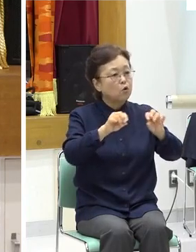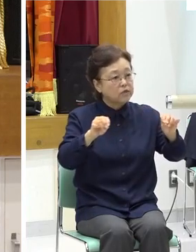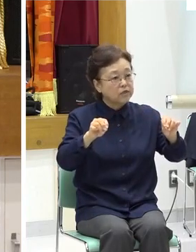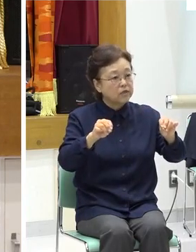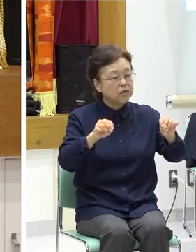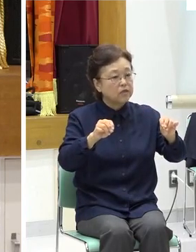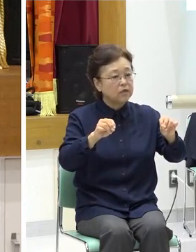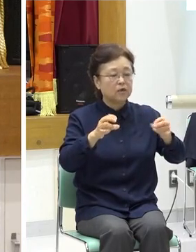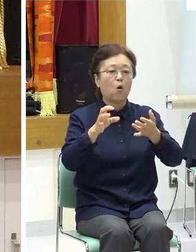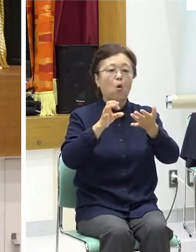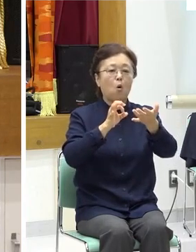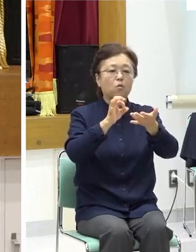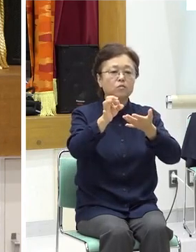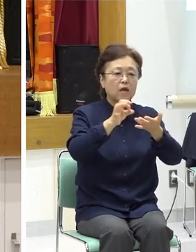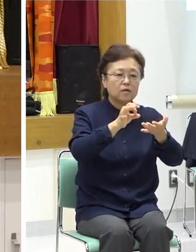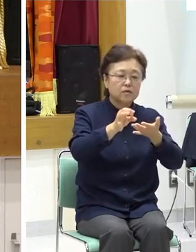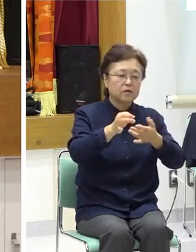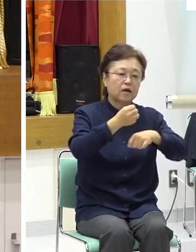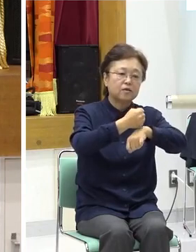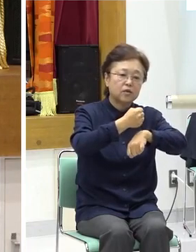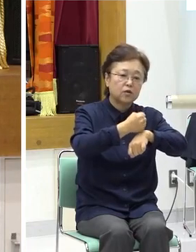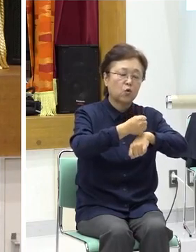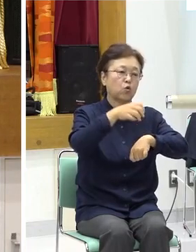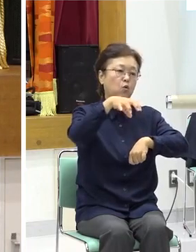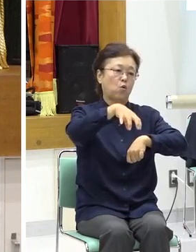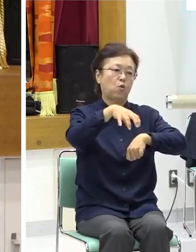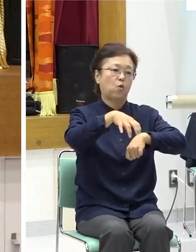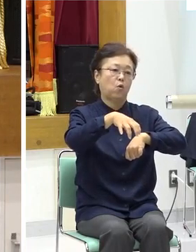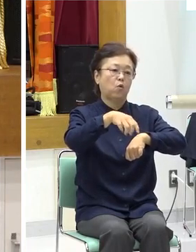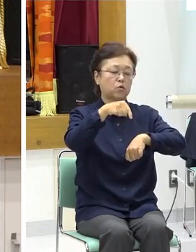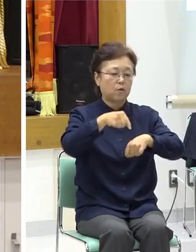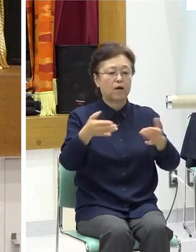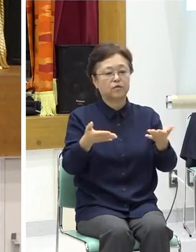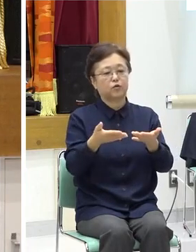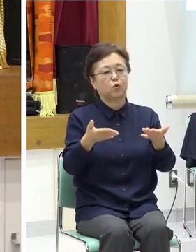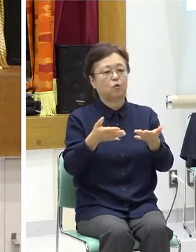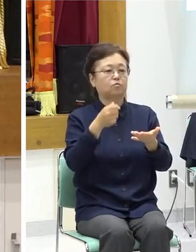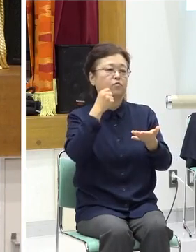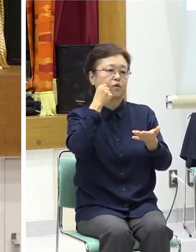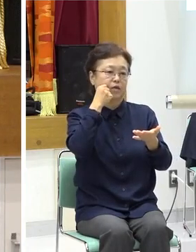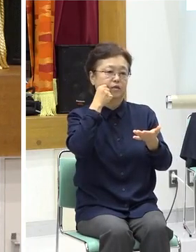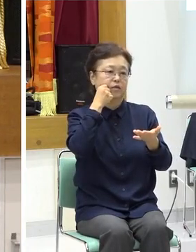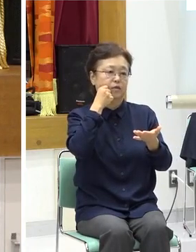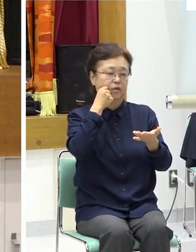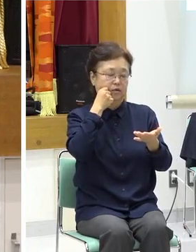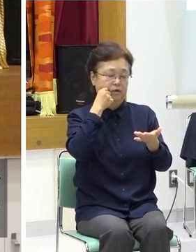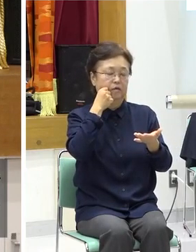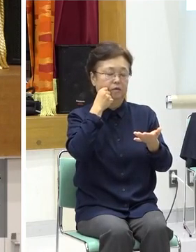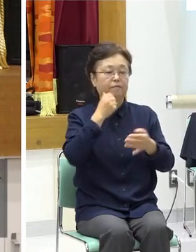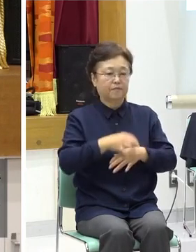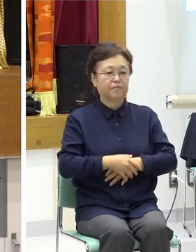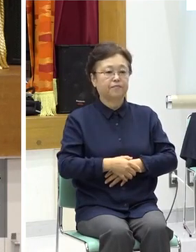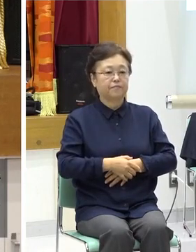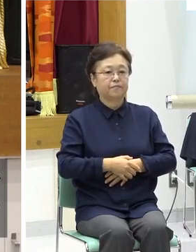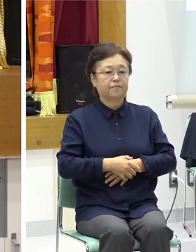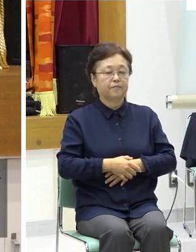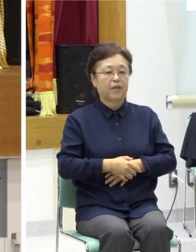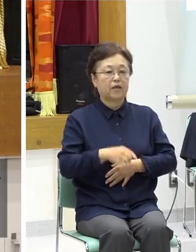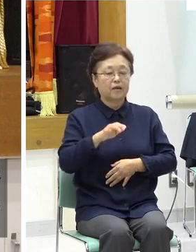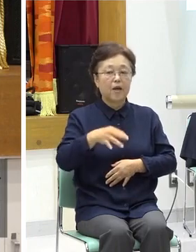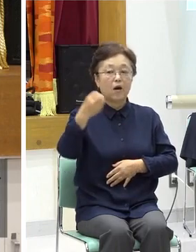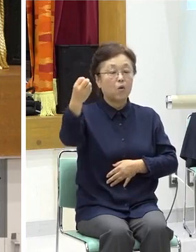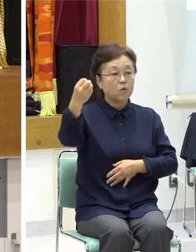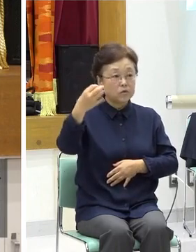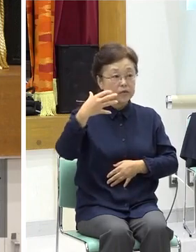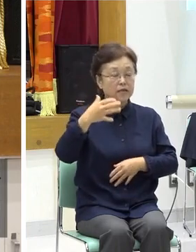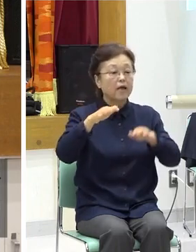、用地買収が必要なところ、これは実際には事業としてはなかなか難しい、こういうことになろうかと思いますので